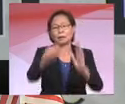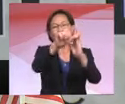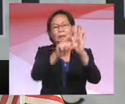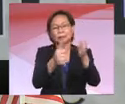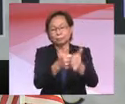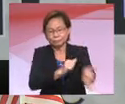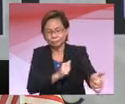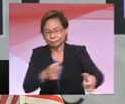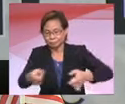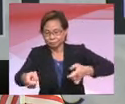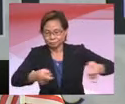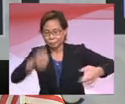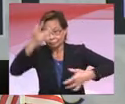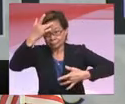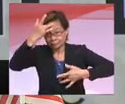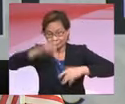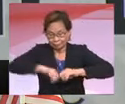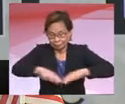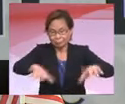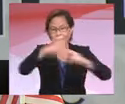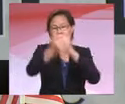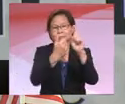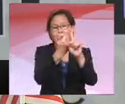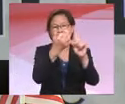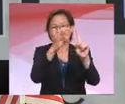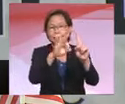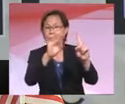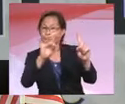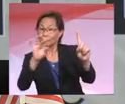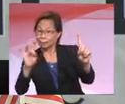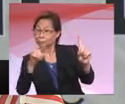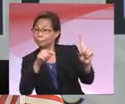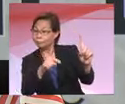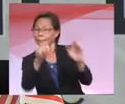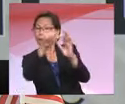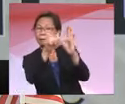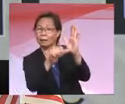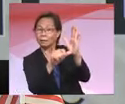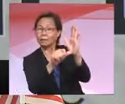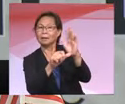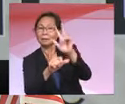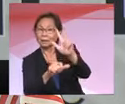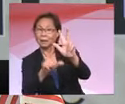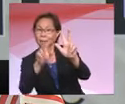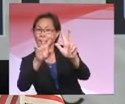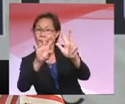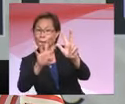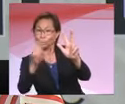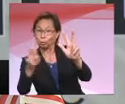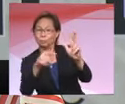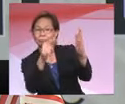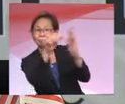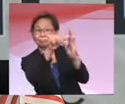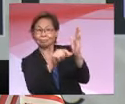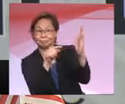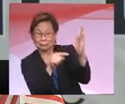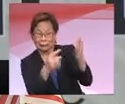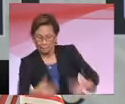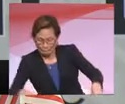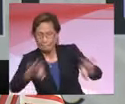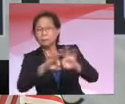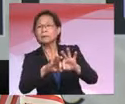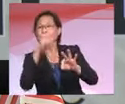Pencegahan dan Pengawalan Penyakit Berjangkit 1988 iaitu Akta 342 adalah amat penting